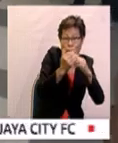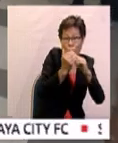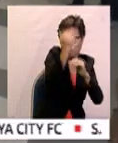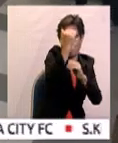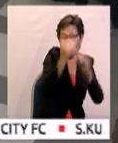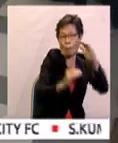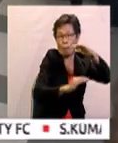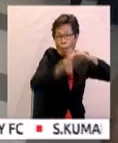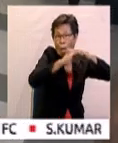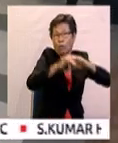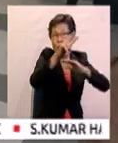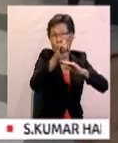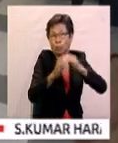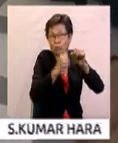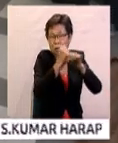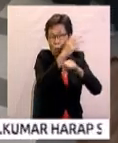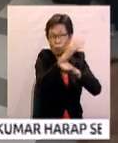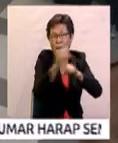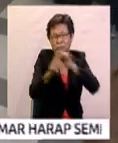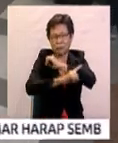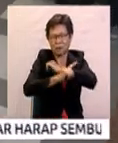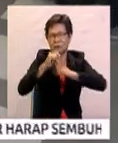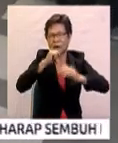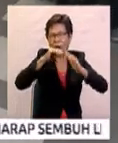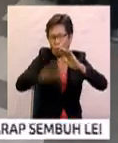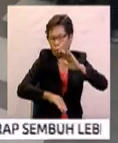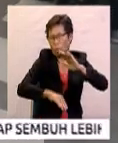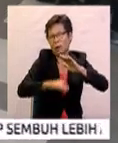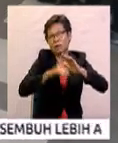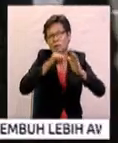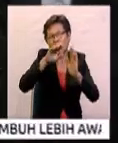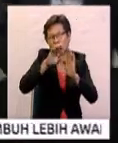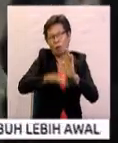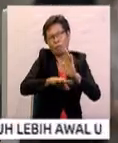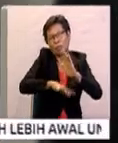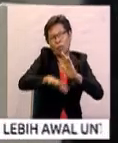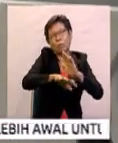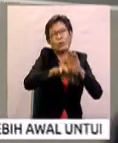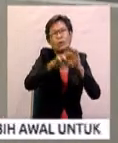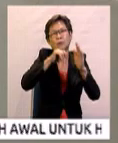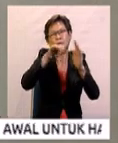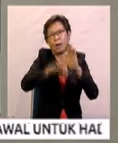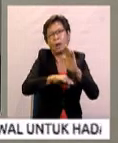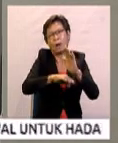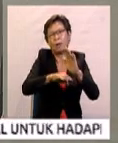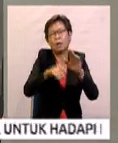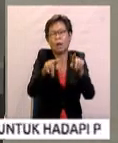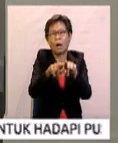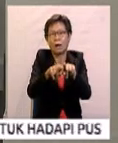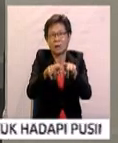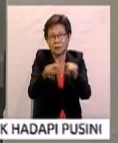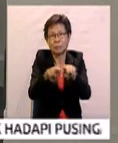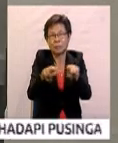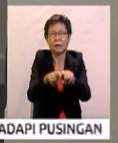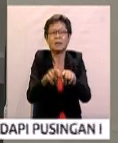maksimum 20 tahun dan denda tidak kurang daripada 5 kali ganda jumlah atau nilai suapan.